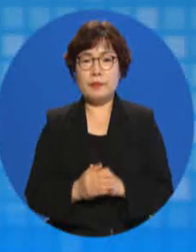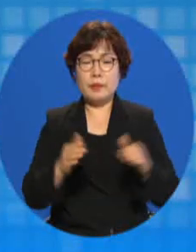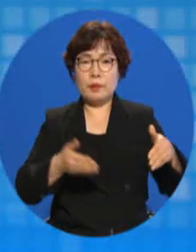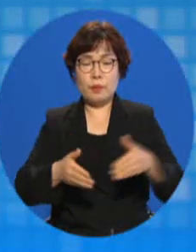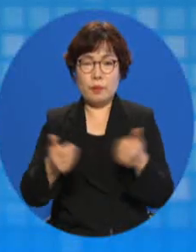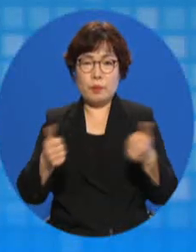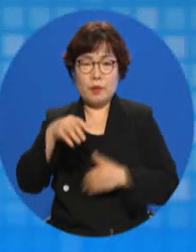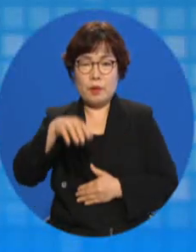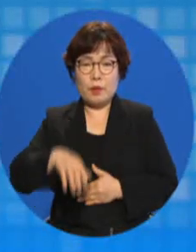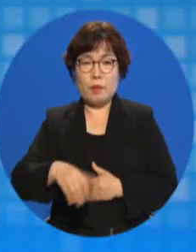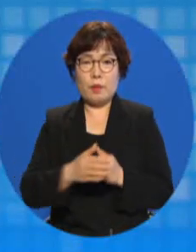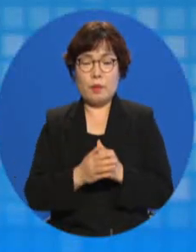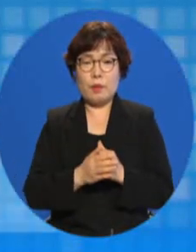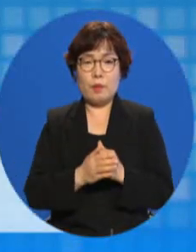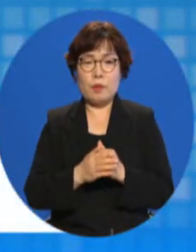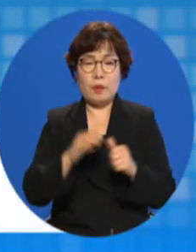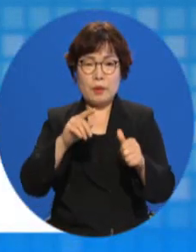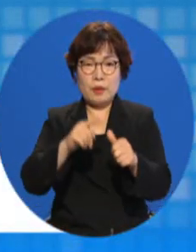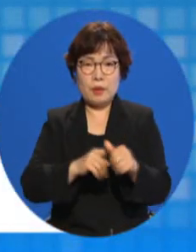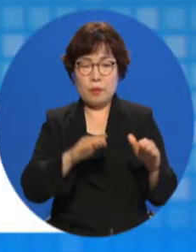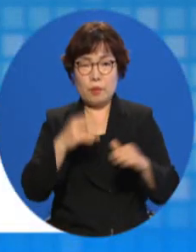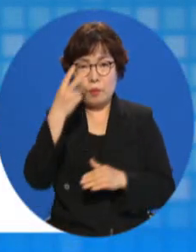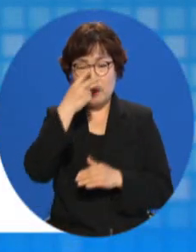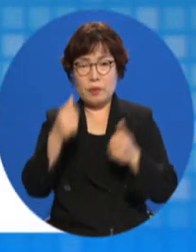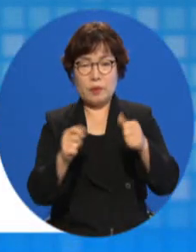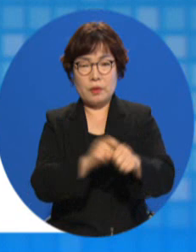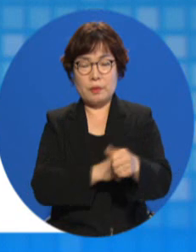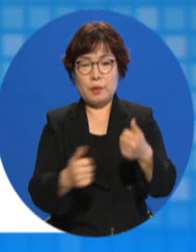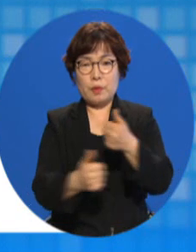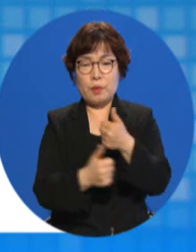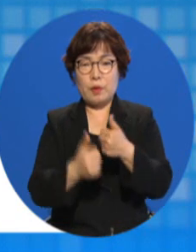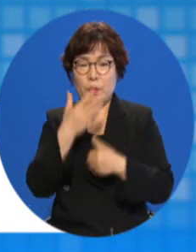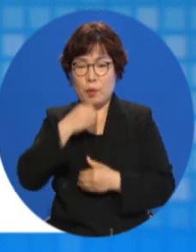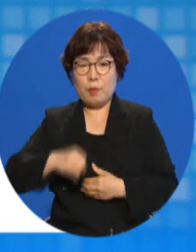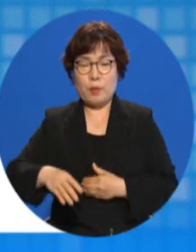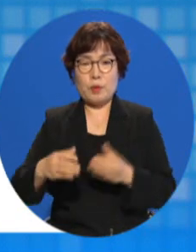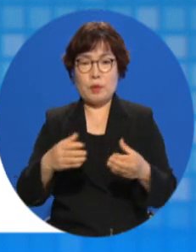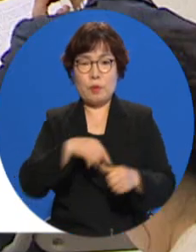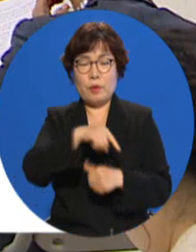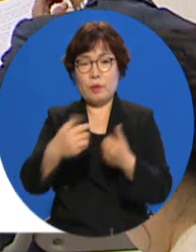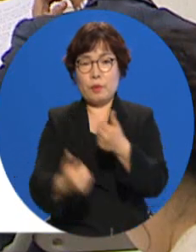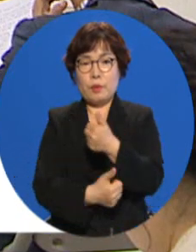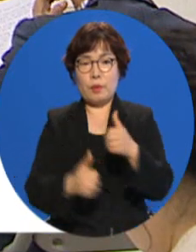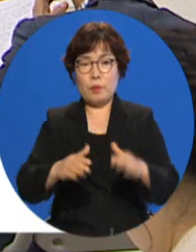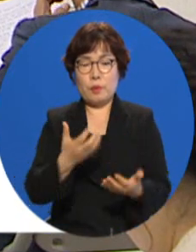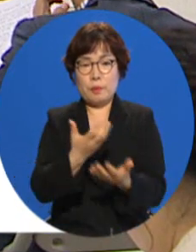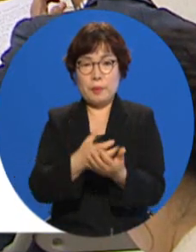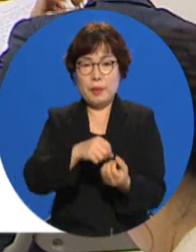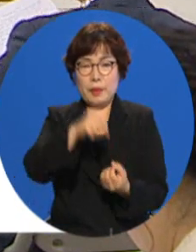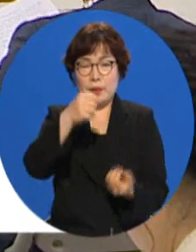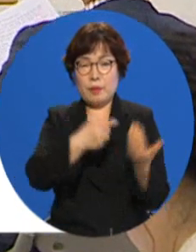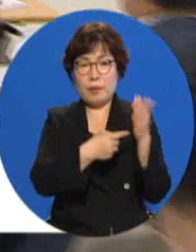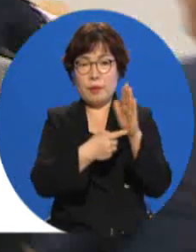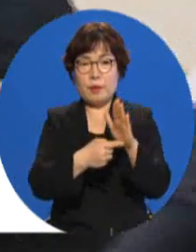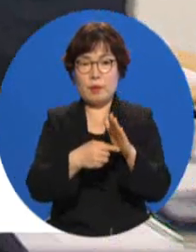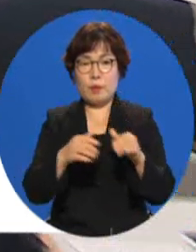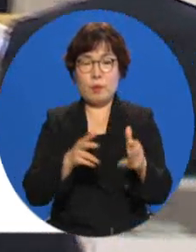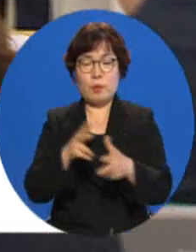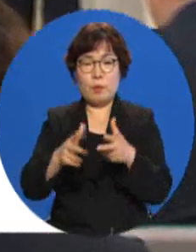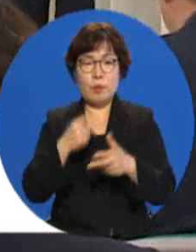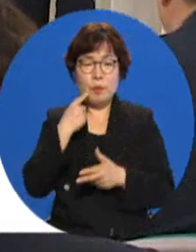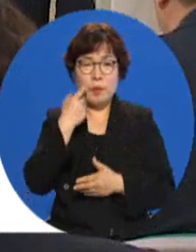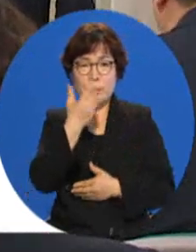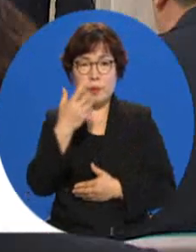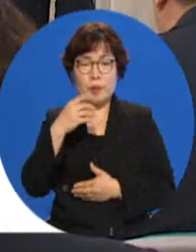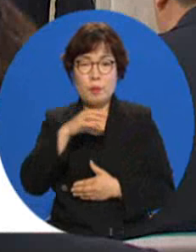전라남도 의회 광양만권 해양생태계 보전 특위와 보건복지환경위원회는 오늘 성명을 내고 여수 국가산단